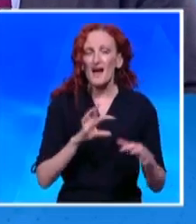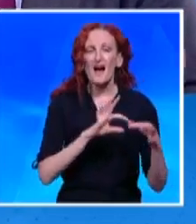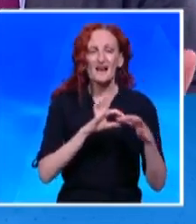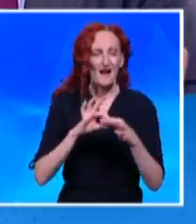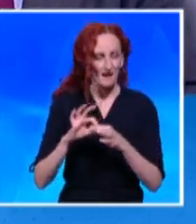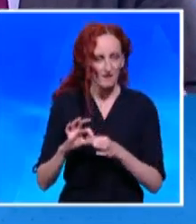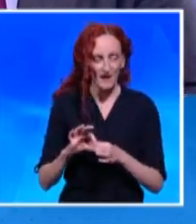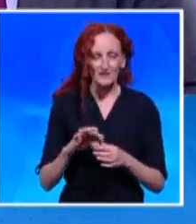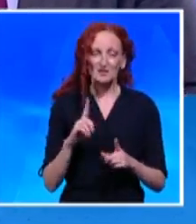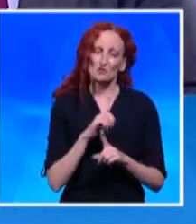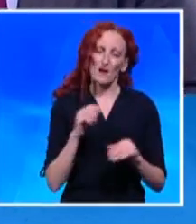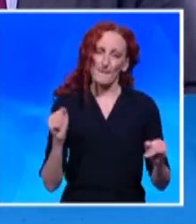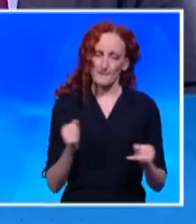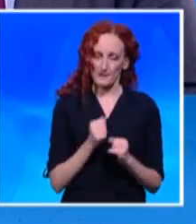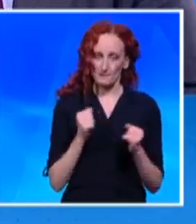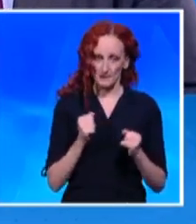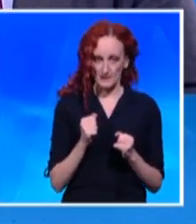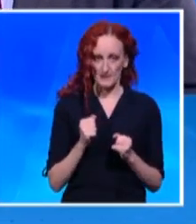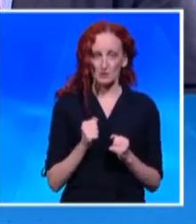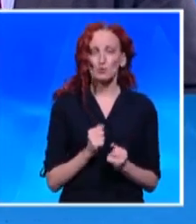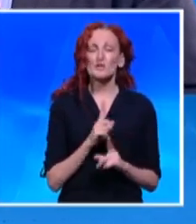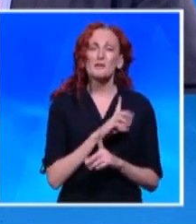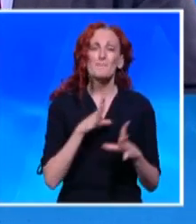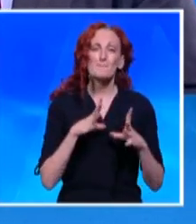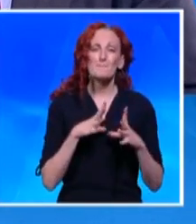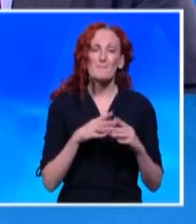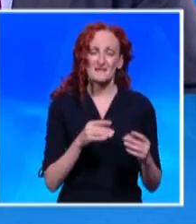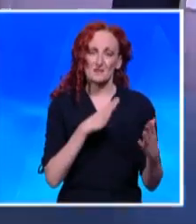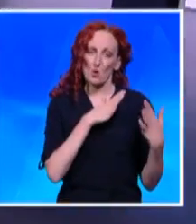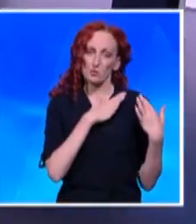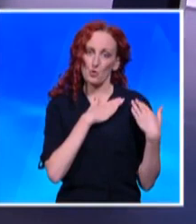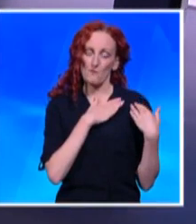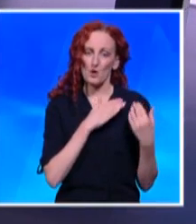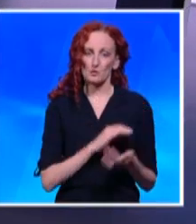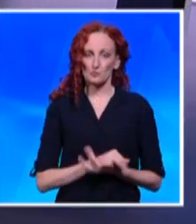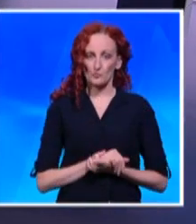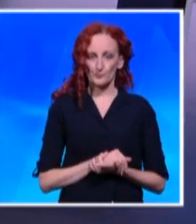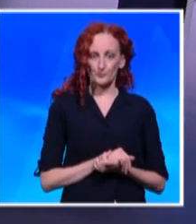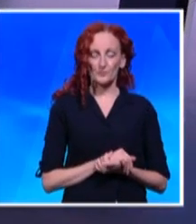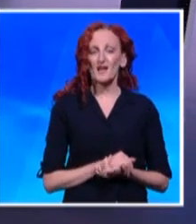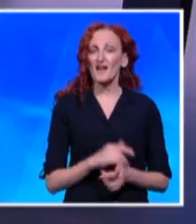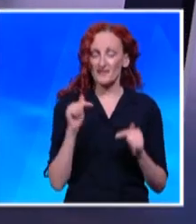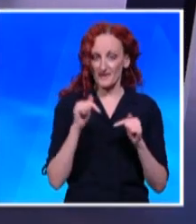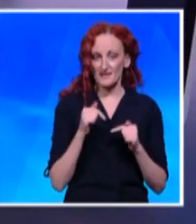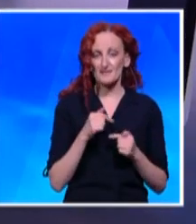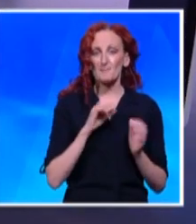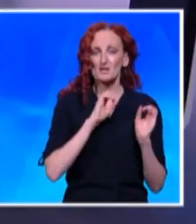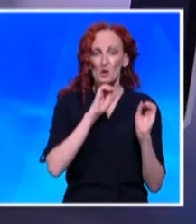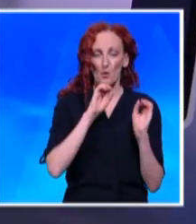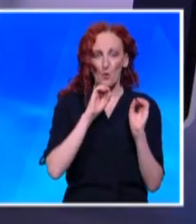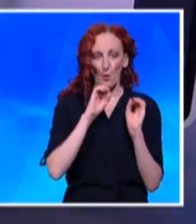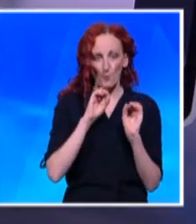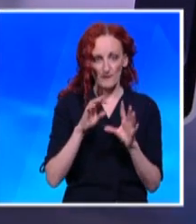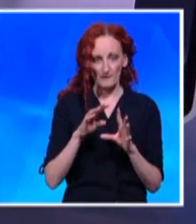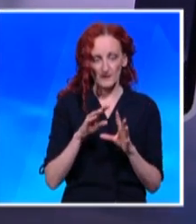това е прибързано и бих казал безотговорно. Добре, днес беше обявено създаването на временна